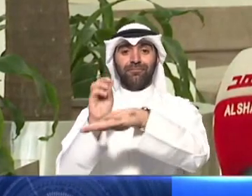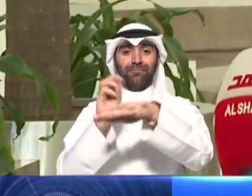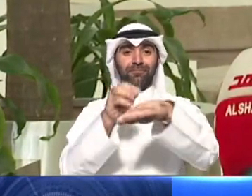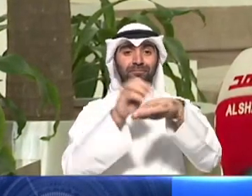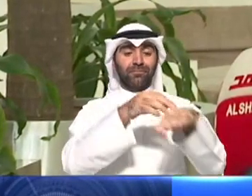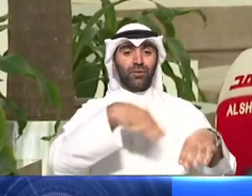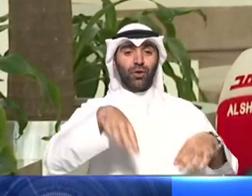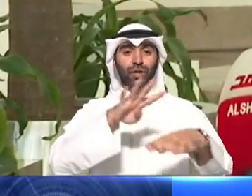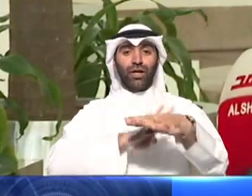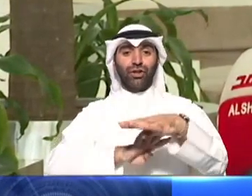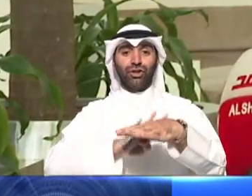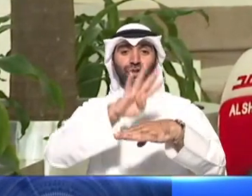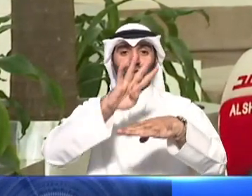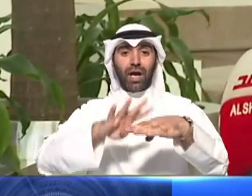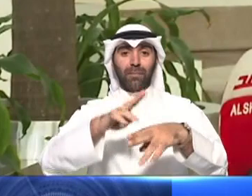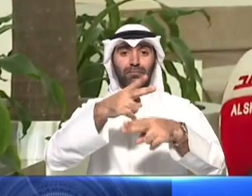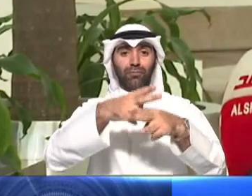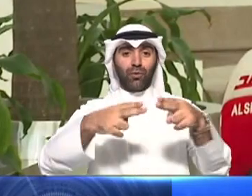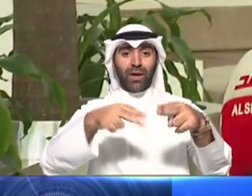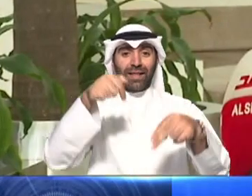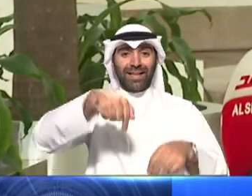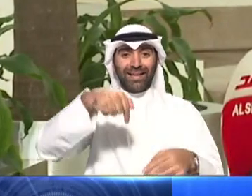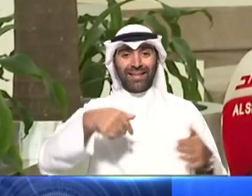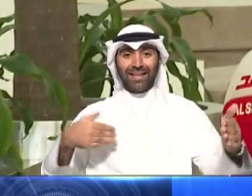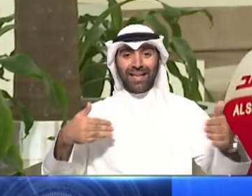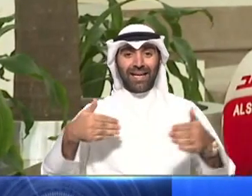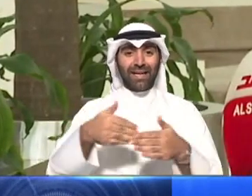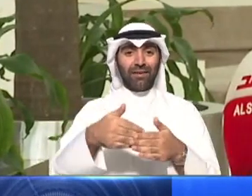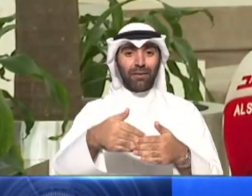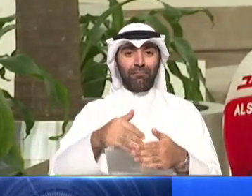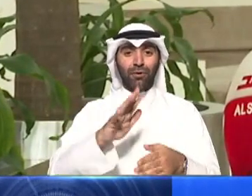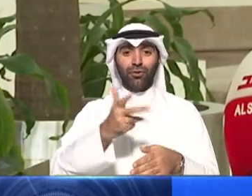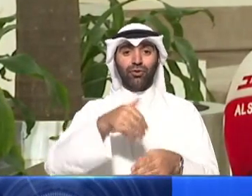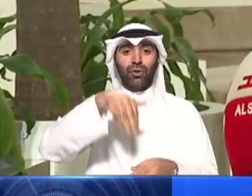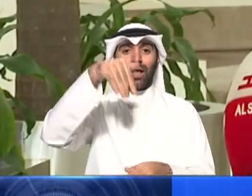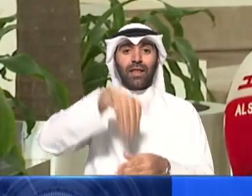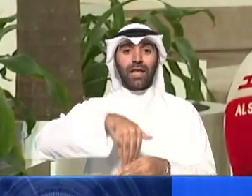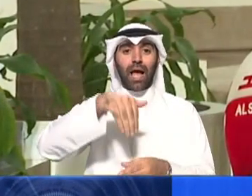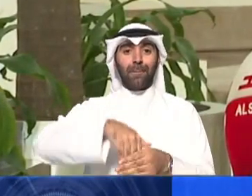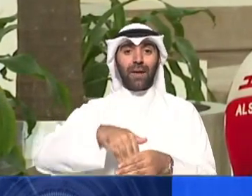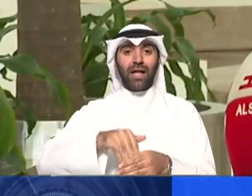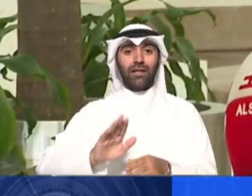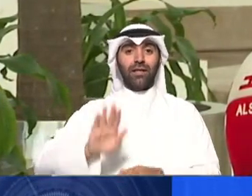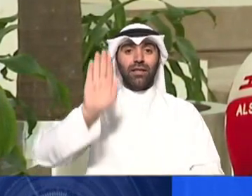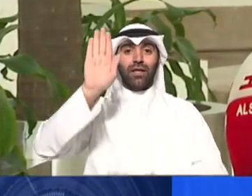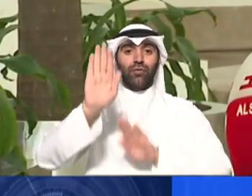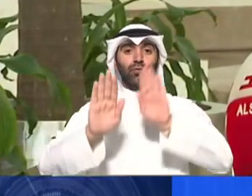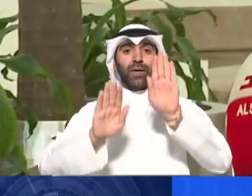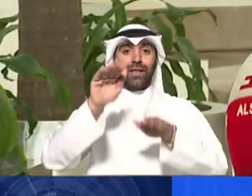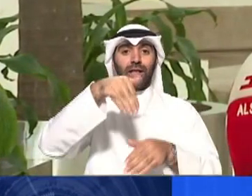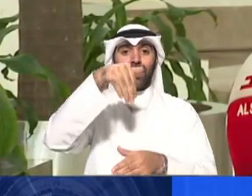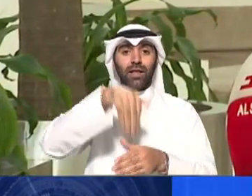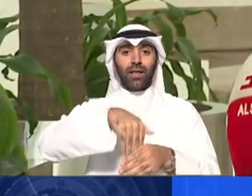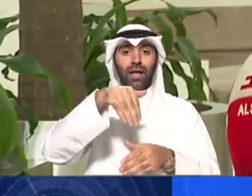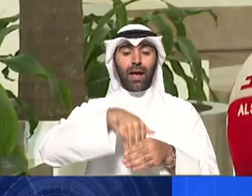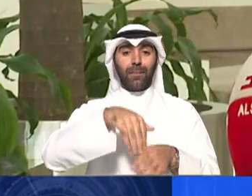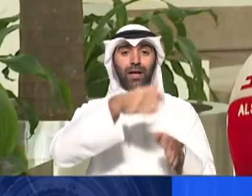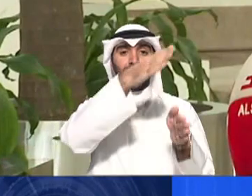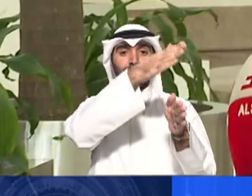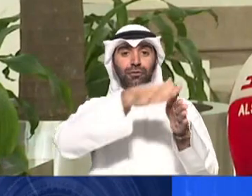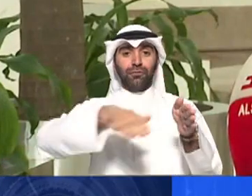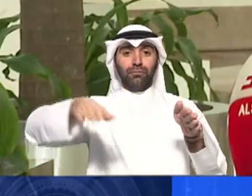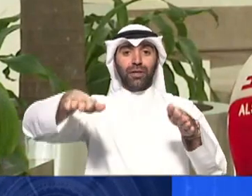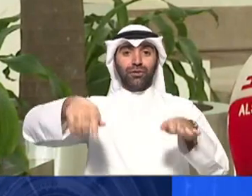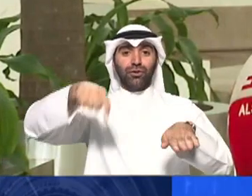انتخابات، وبالتالي أنا لاحظت أن البعض سواء من المرشحين أو من غيرهم يتحدث